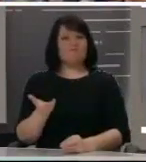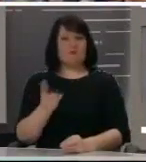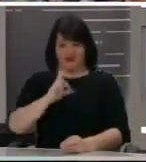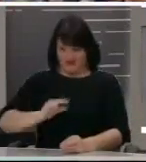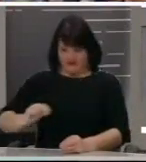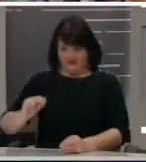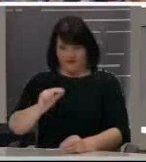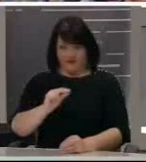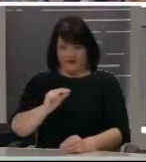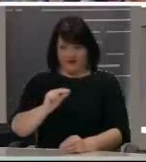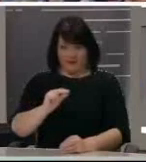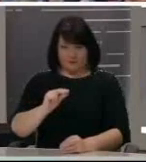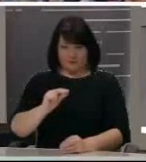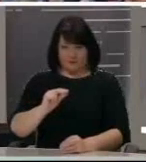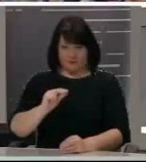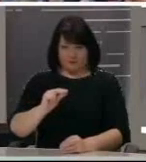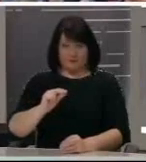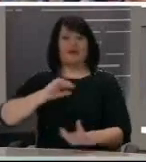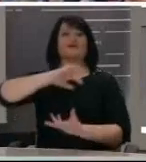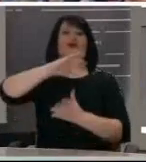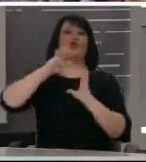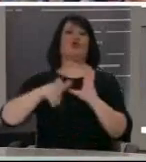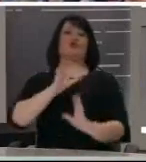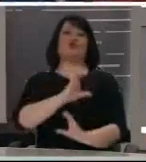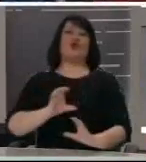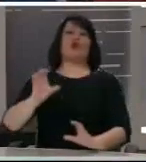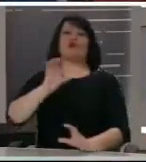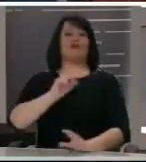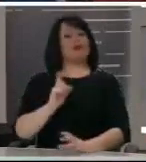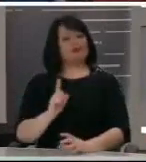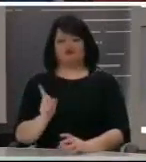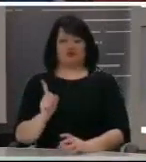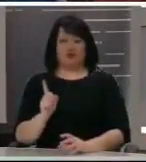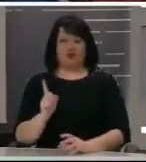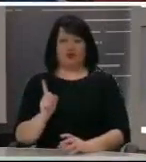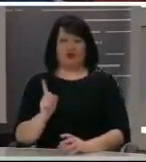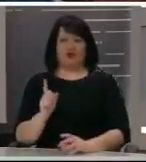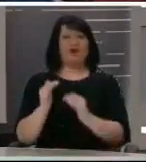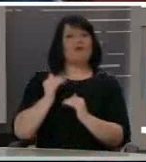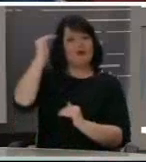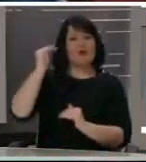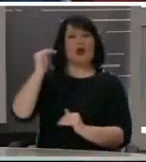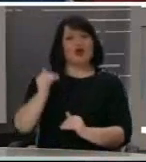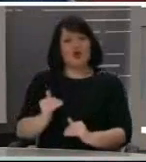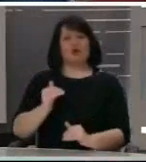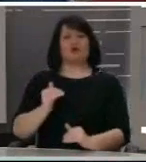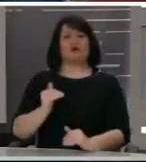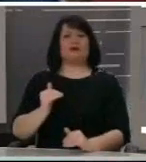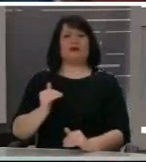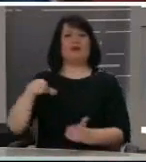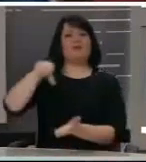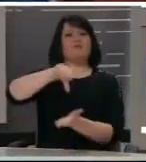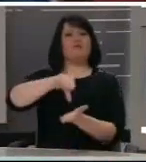ίδια σε κάθε μήκος και πλάτος του πλανήτη, να μην είναι τα ίδια σε βορρά και νότο, στις Μητροπόλεις και